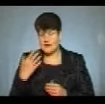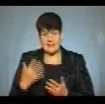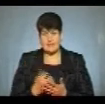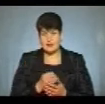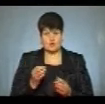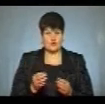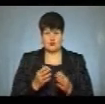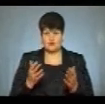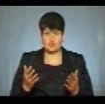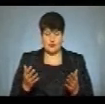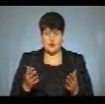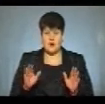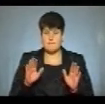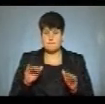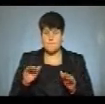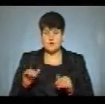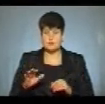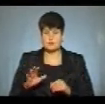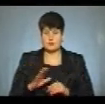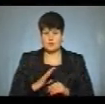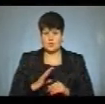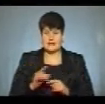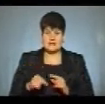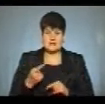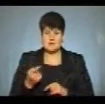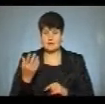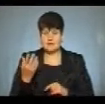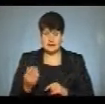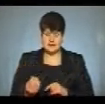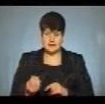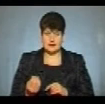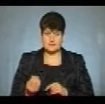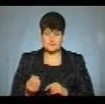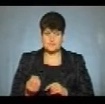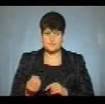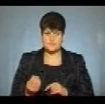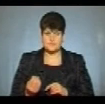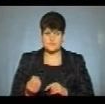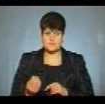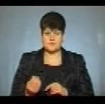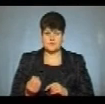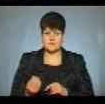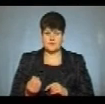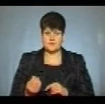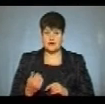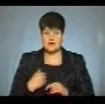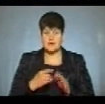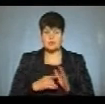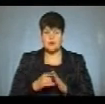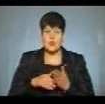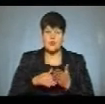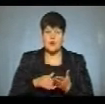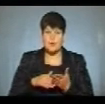нічого, а потім була на наступний день, коли був перший день, то я почав